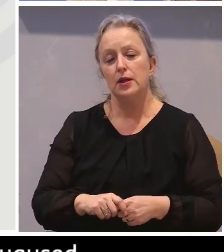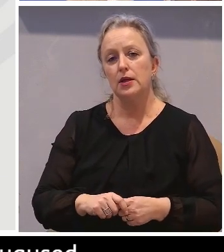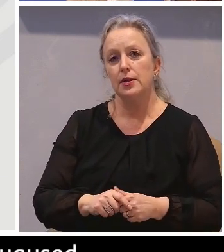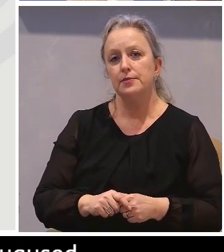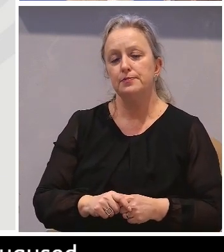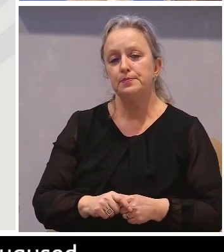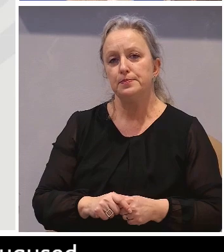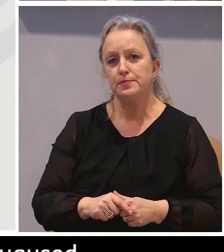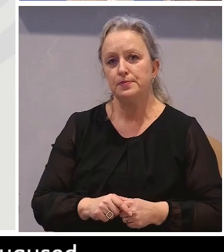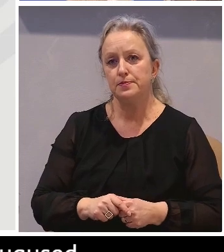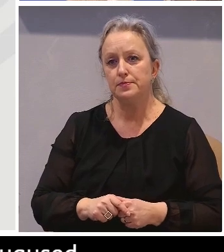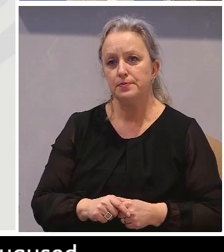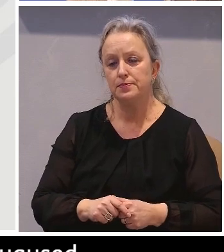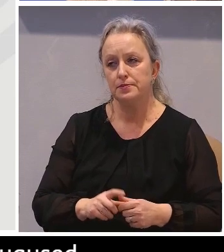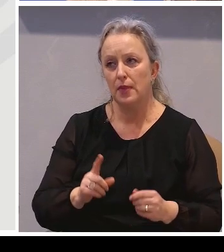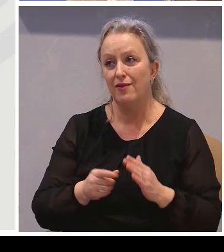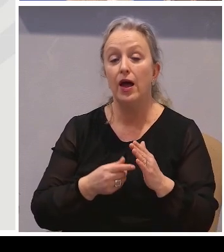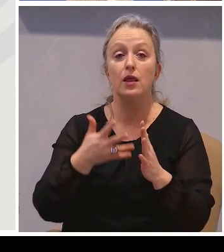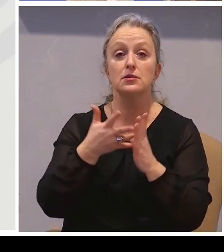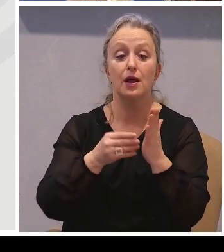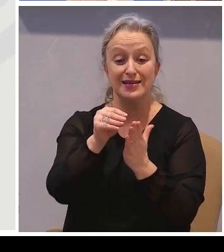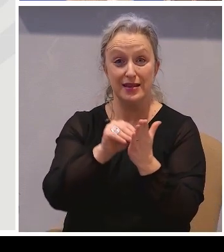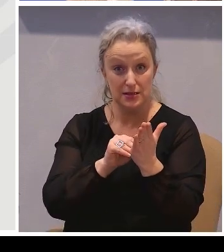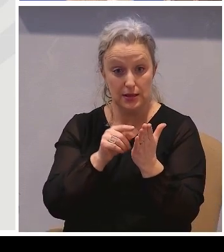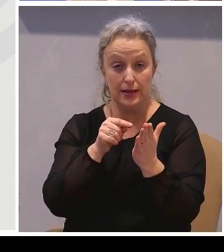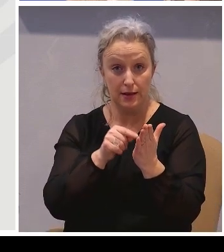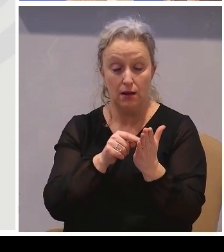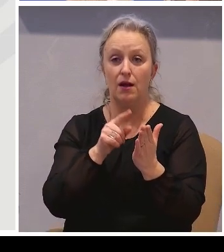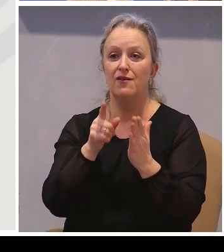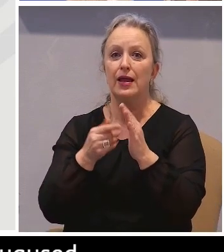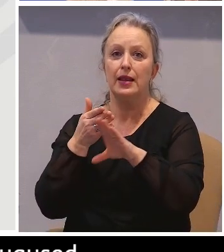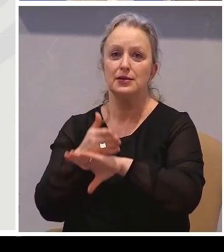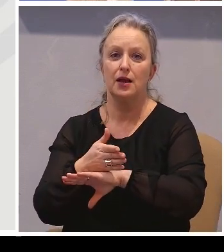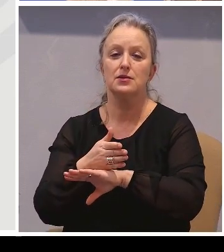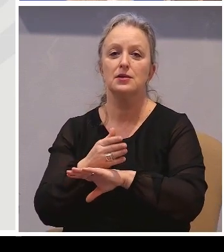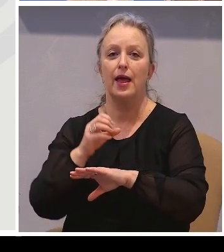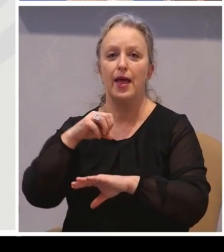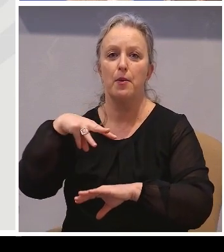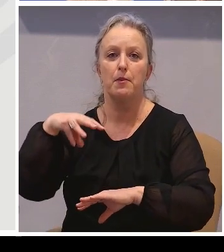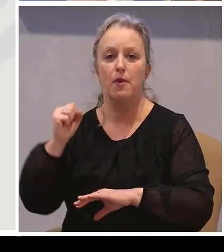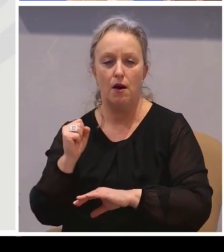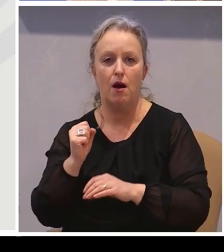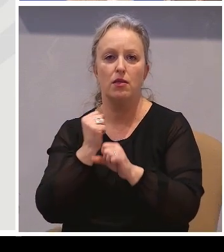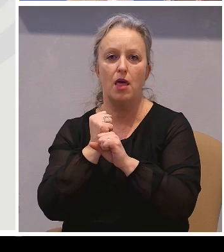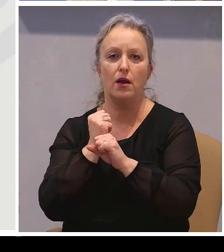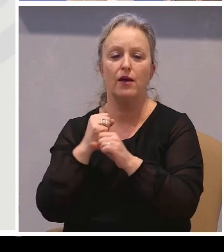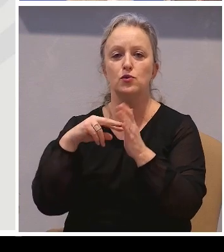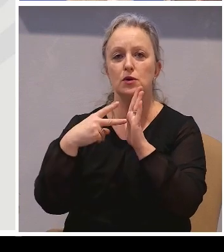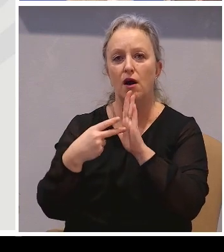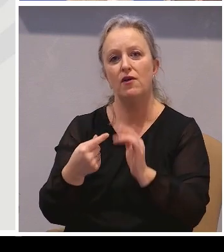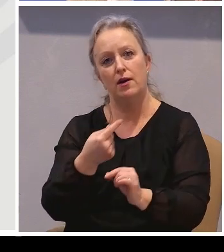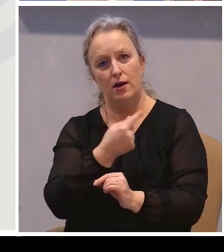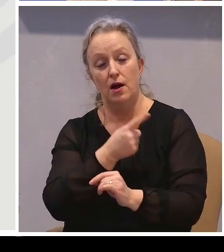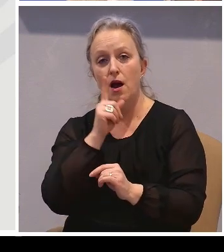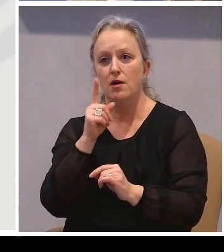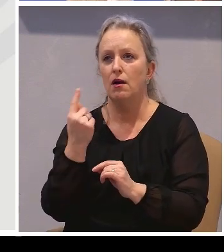And you can see that in Lisaks selle cases, statistikale siis teenagers muidugi and children siin on küll EMA whose tegevuskava ehk siis drugs are Euroopa being Ravimiameti examined tegevuskava, on aga see ei ole